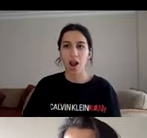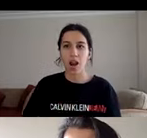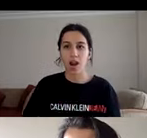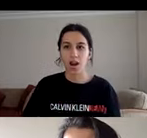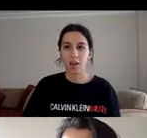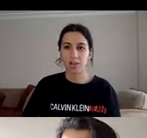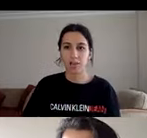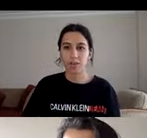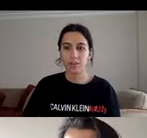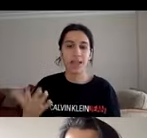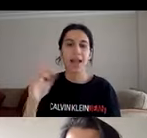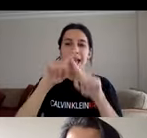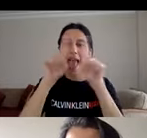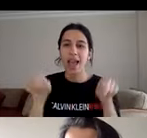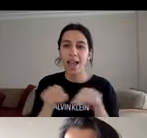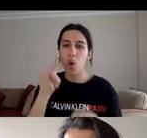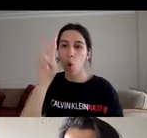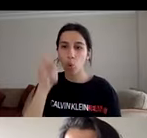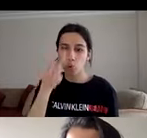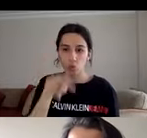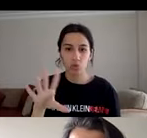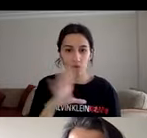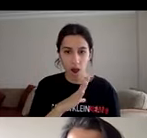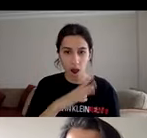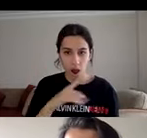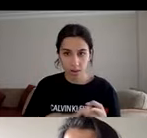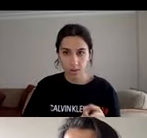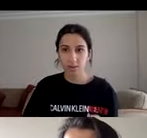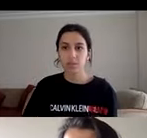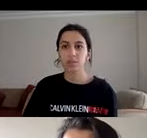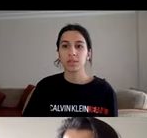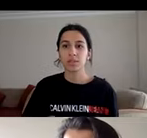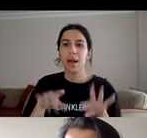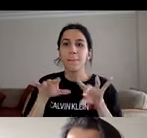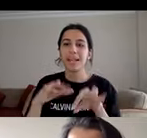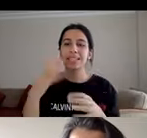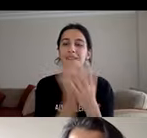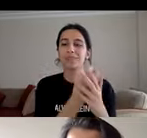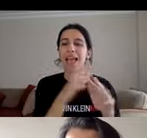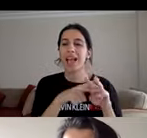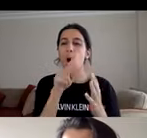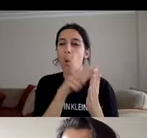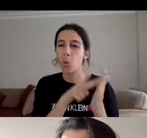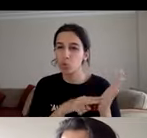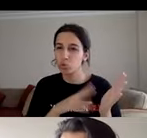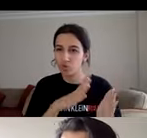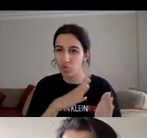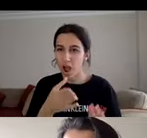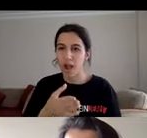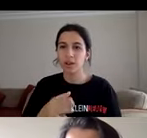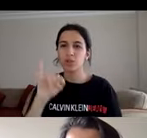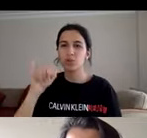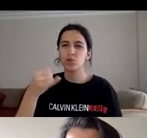parçası olan ekran okuyucular var. Üçüncü parti bilgisayara kurulan işte ekran okuyucular var. VinOS, işte JAWS